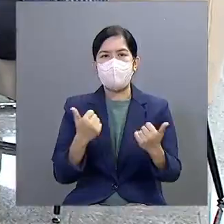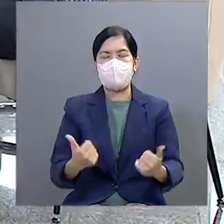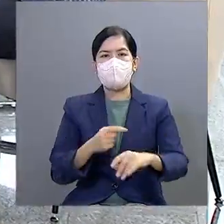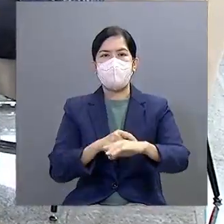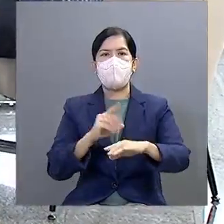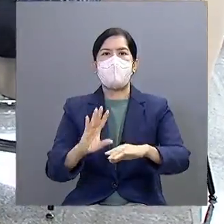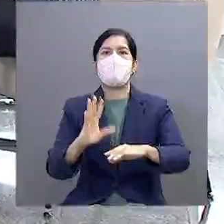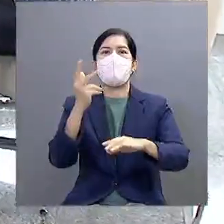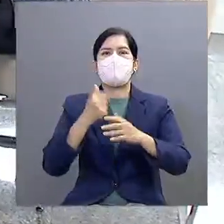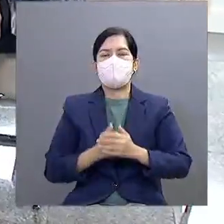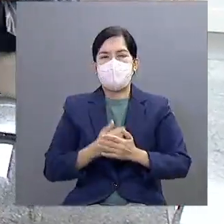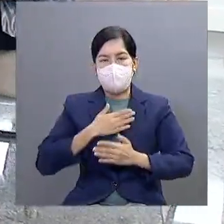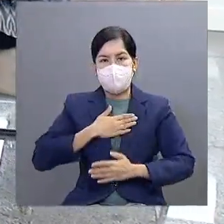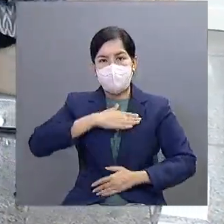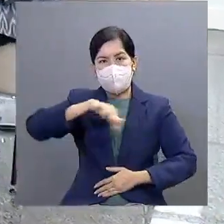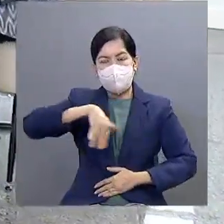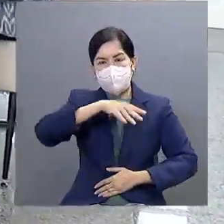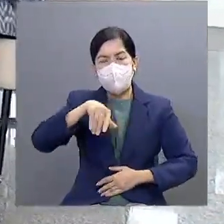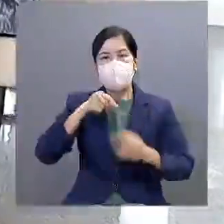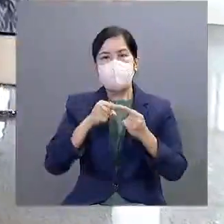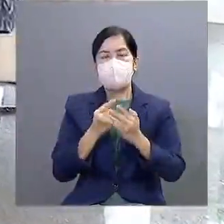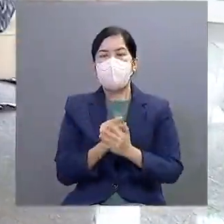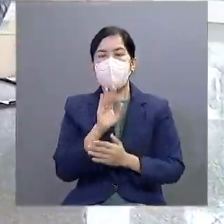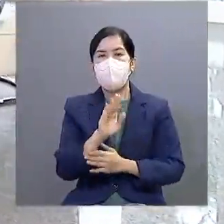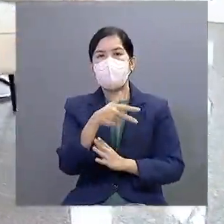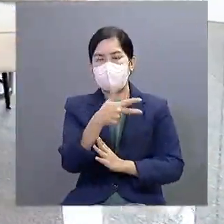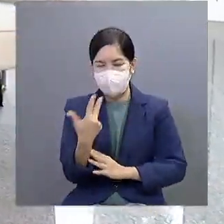ราและทีมงานวันใหม่ Variety ไทย PBS ลากันไปก่อนครับพรุ่งนี้กลับ